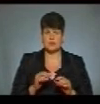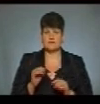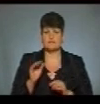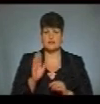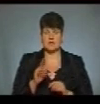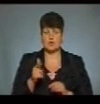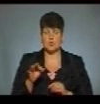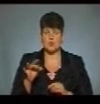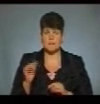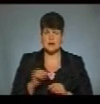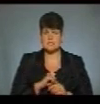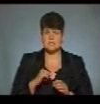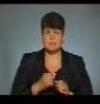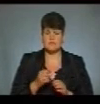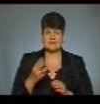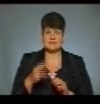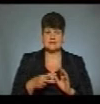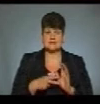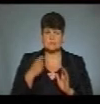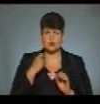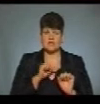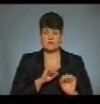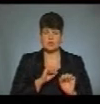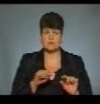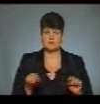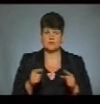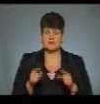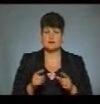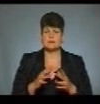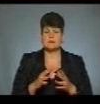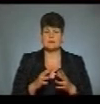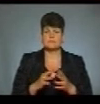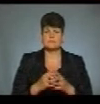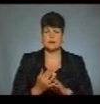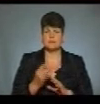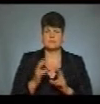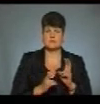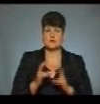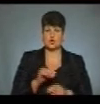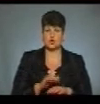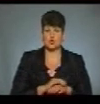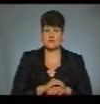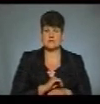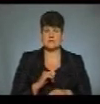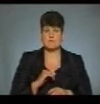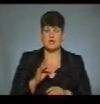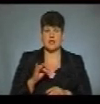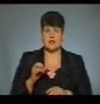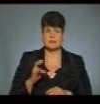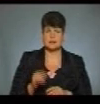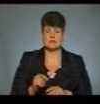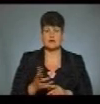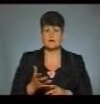Горба – самовисуванець. 37 років – адвокат, засновник агропромислового підприємства «Добрий самарянин». Безпартійний. Був